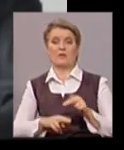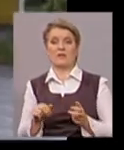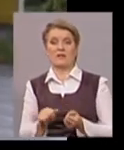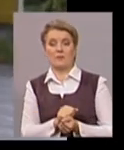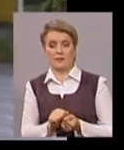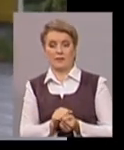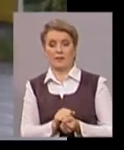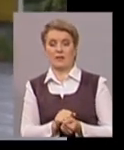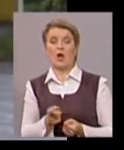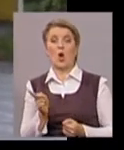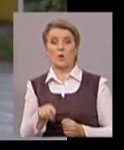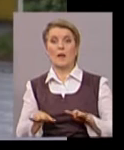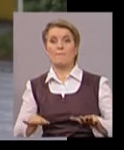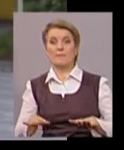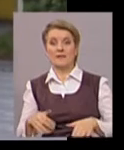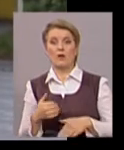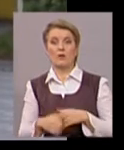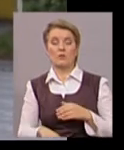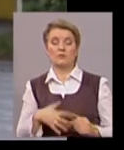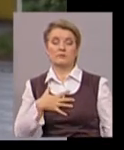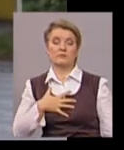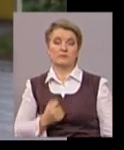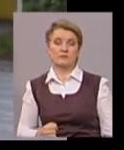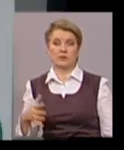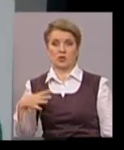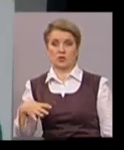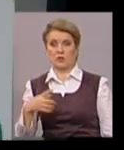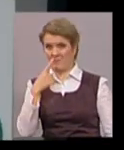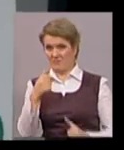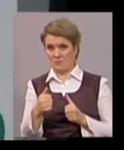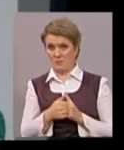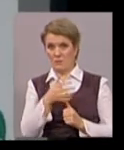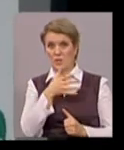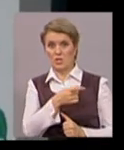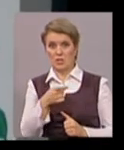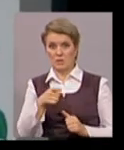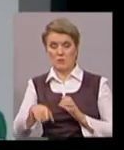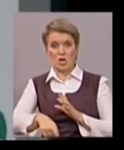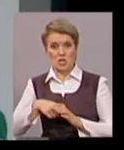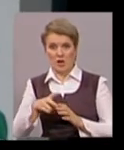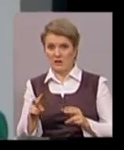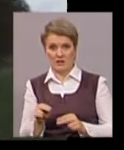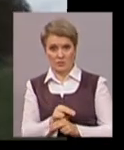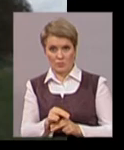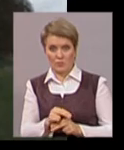матеріали. Однак місцевим уже не сила чекати. Кажуть, якщо найближчим часом шахти не законсервують, вони